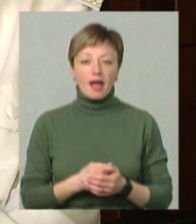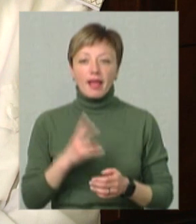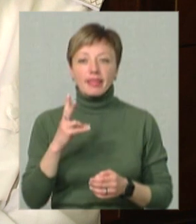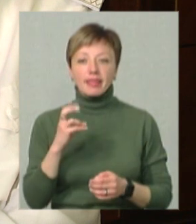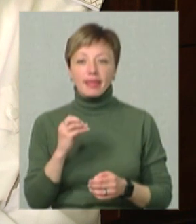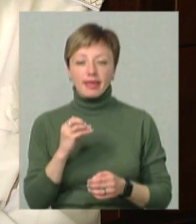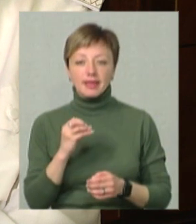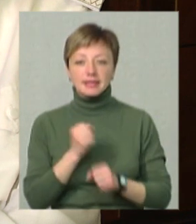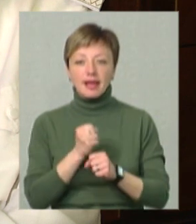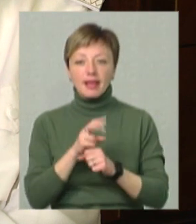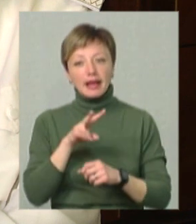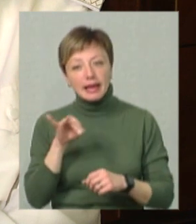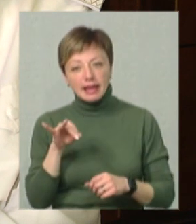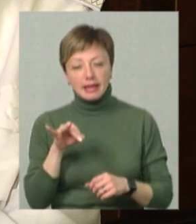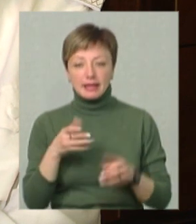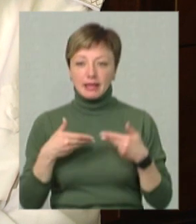танк-пам'ятник,